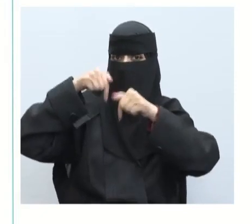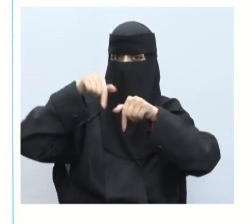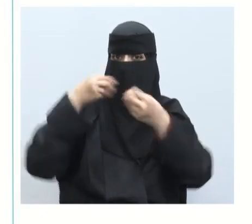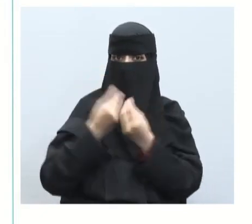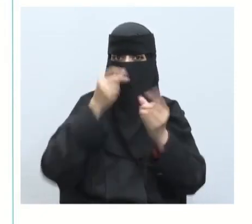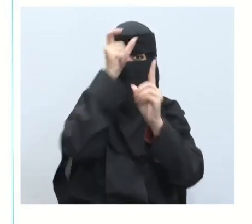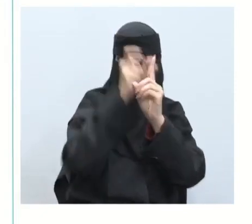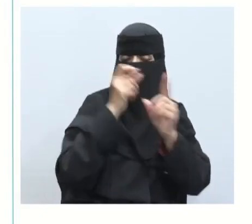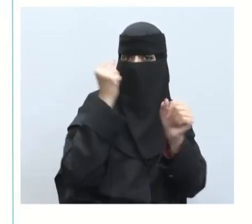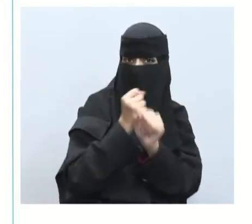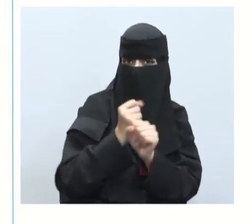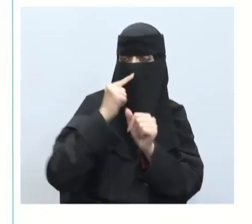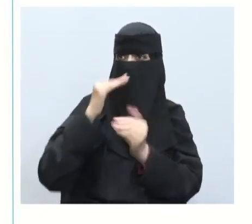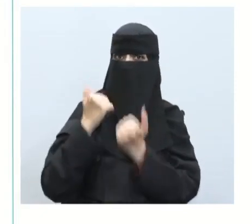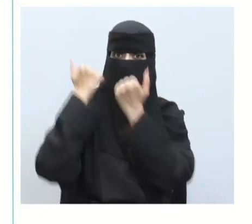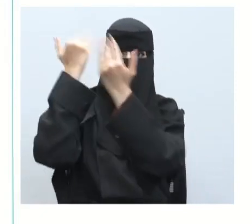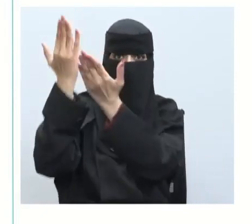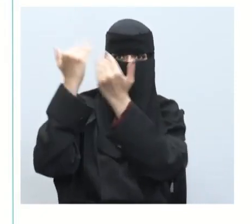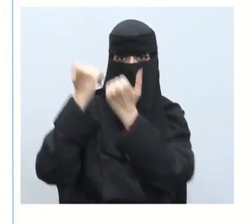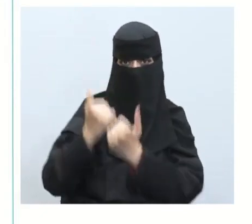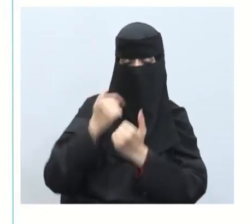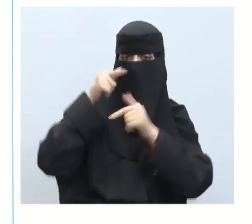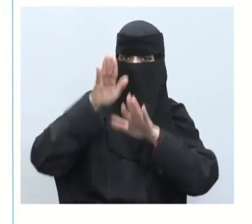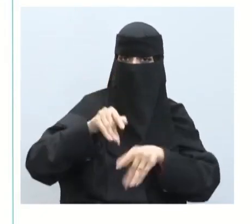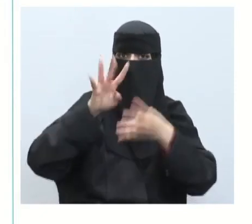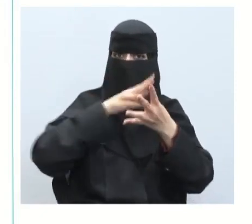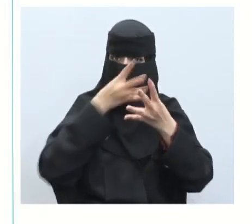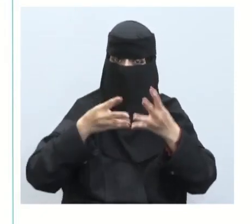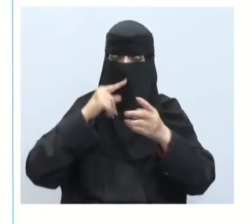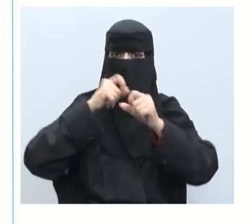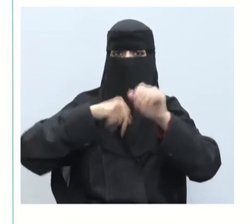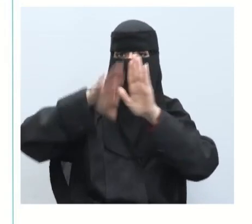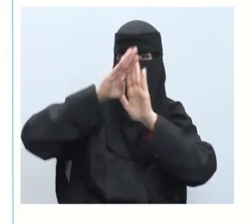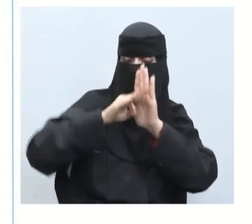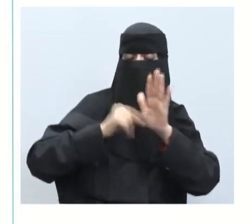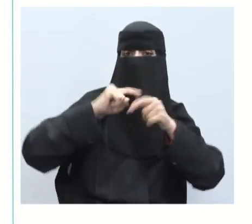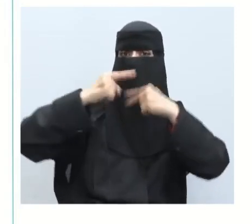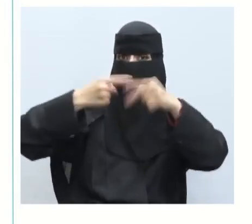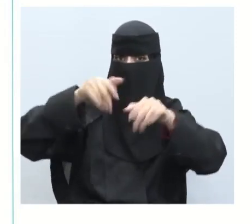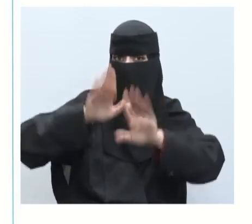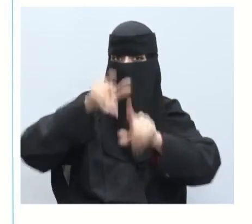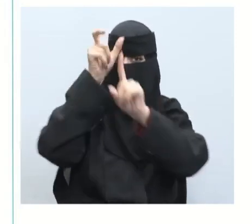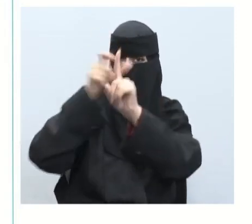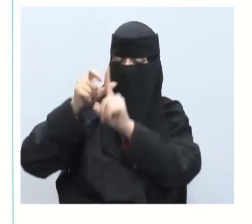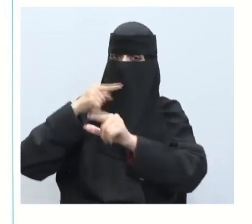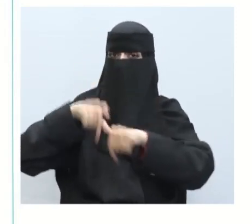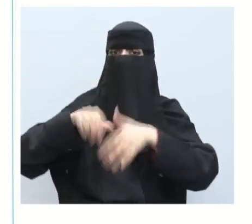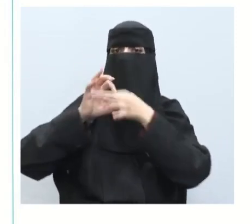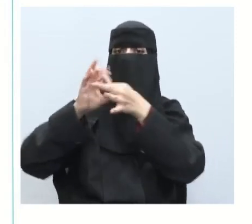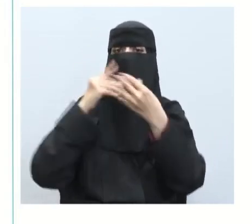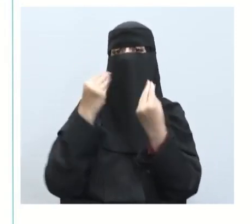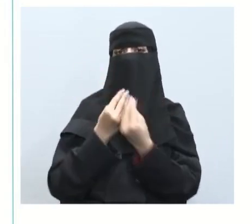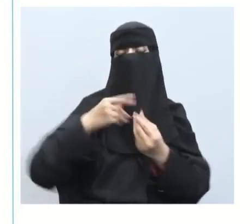هنالك طريقه واضحه قد تكون مجدوله زمنيا مرتبه ومنتظمه وواضحه للافراد اذا اراد الشخص